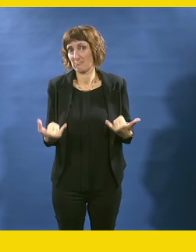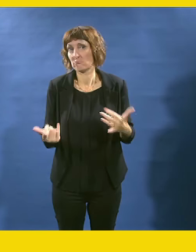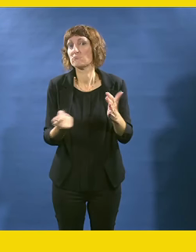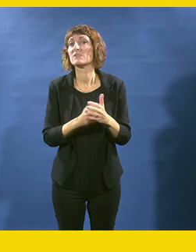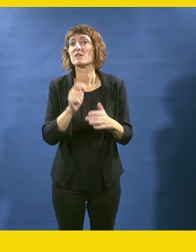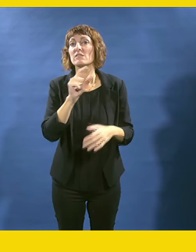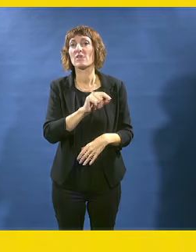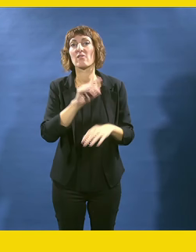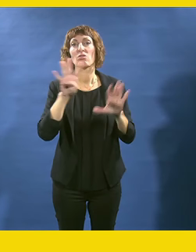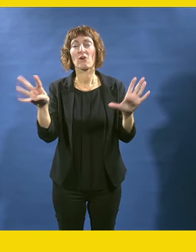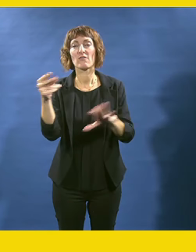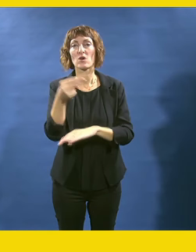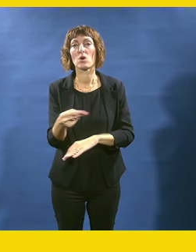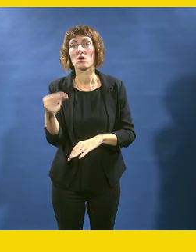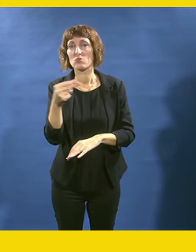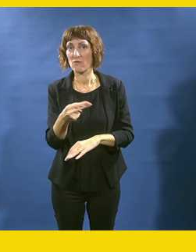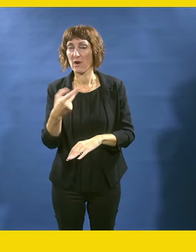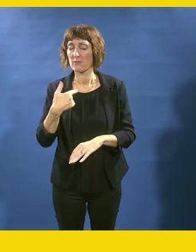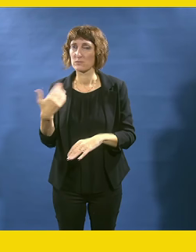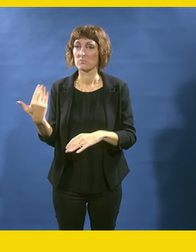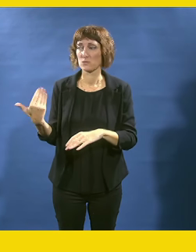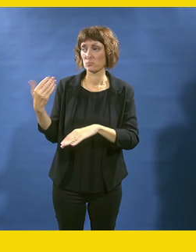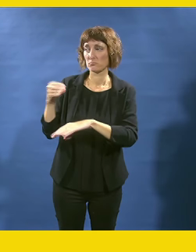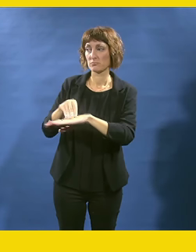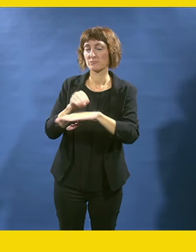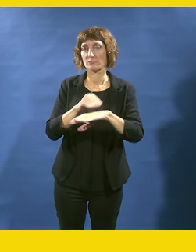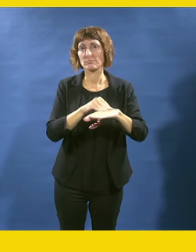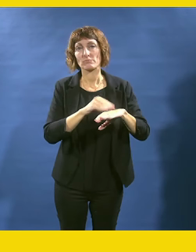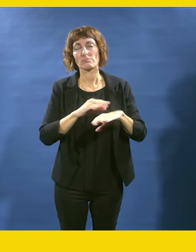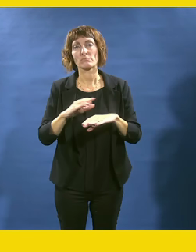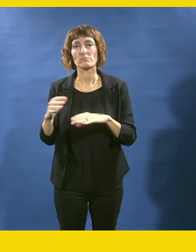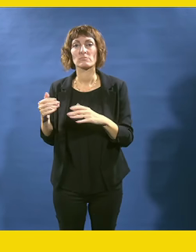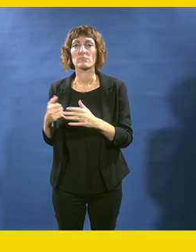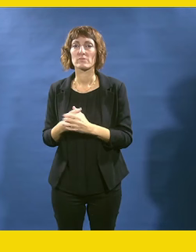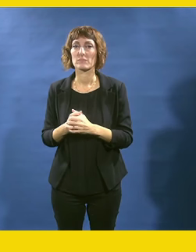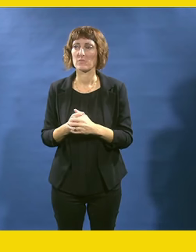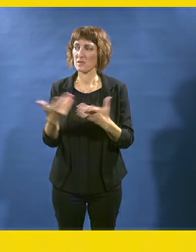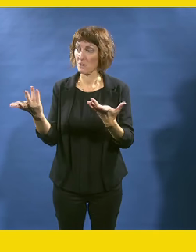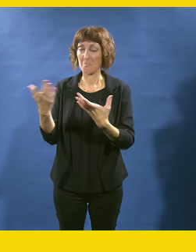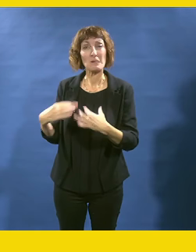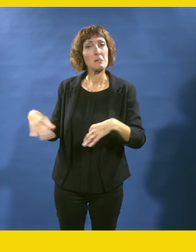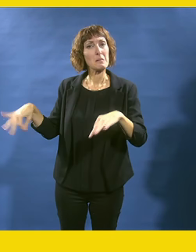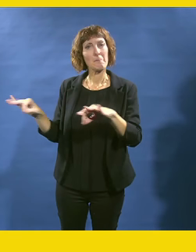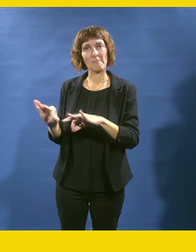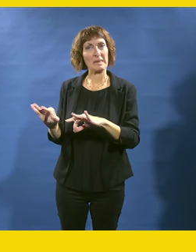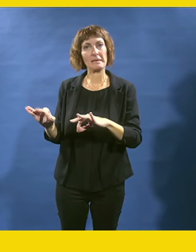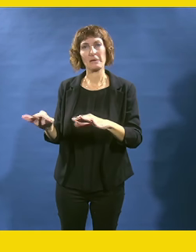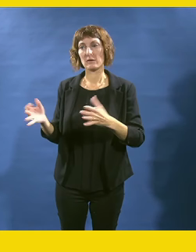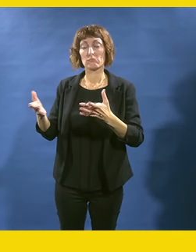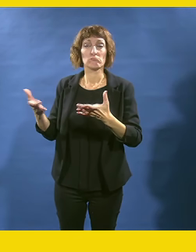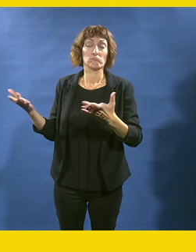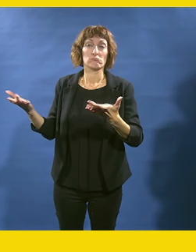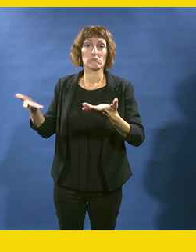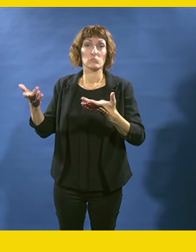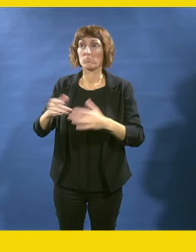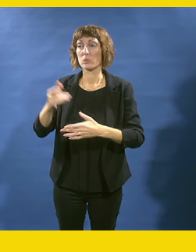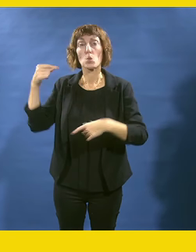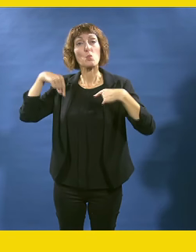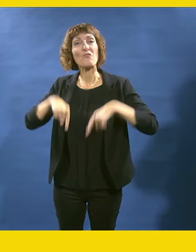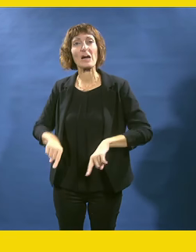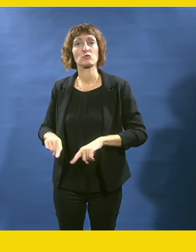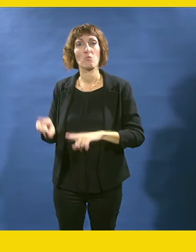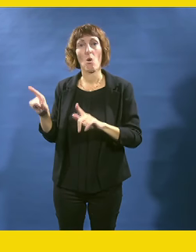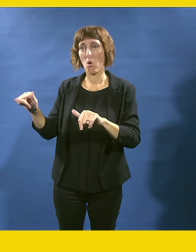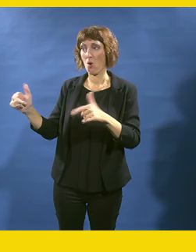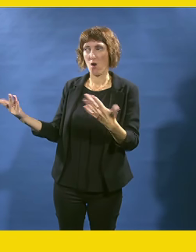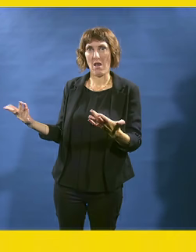Anerkennung von Terrorregimes der Taliban und strikte Vermeidung jeglicher diplomatischer Beziehung zu ihnen. Das